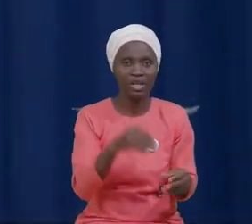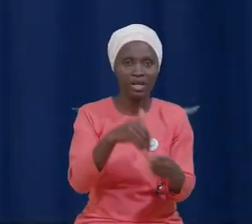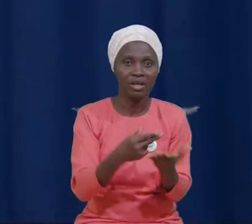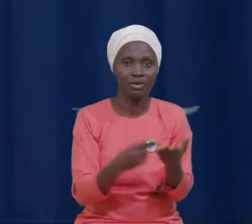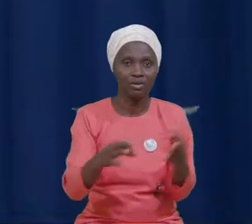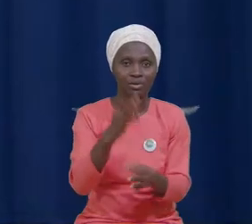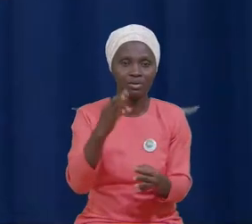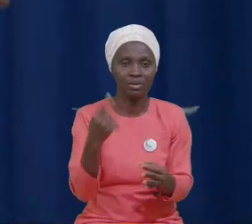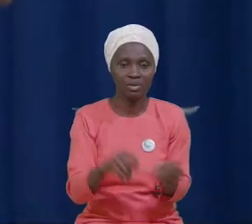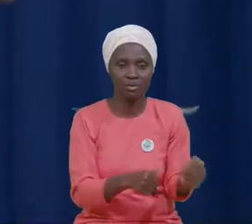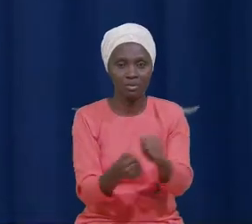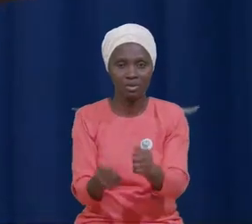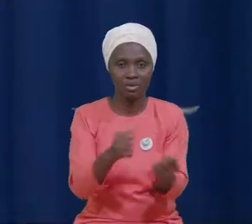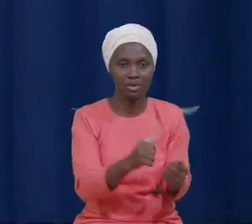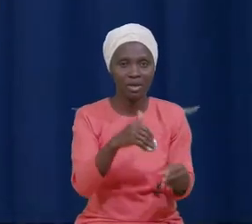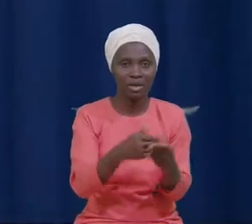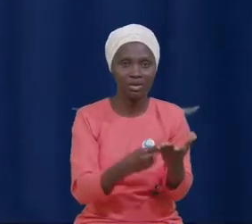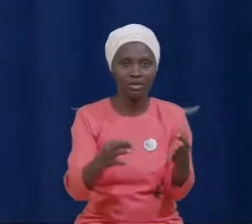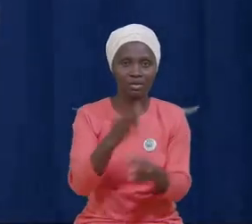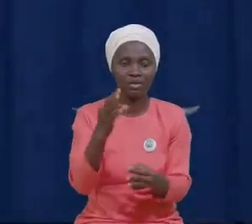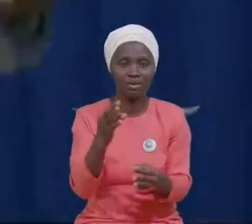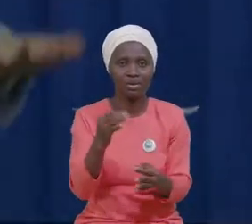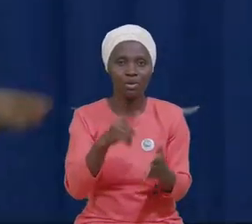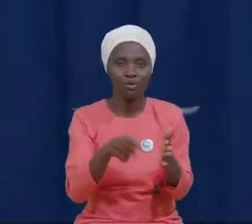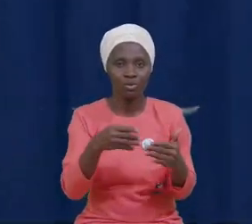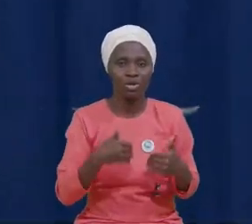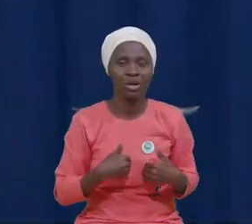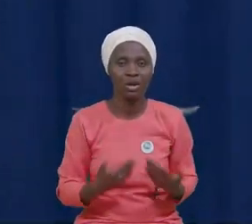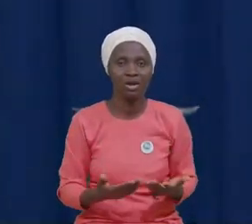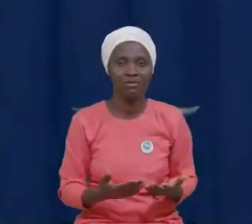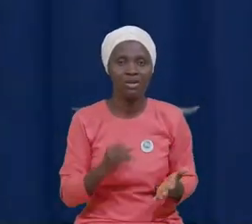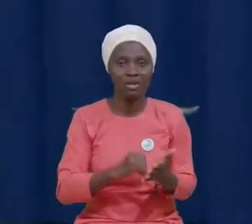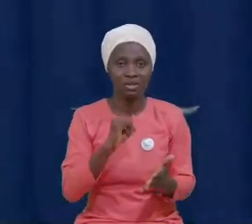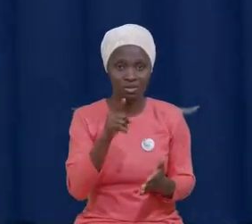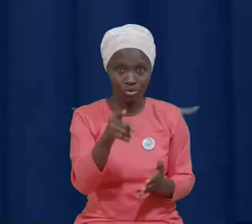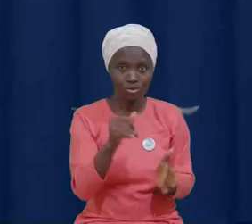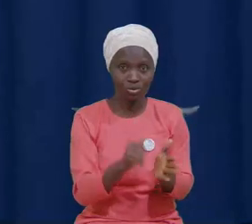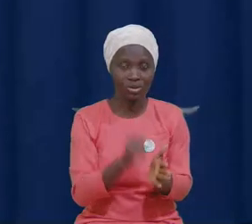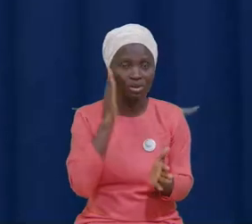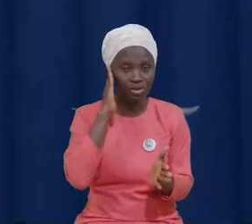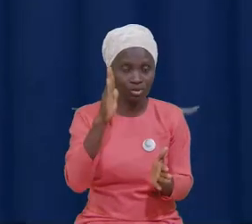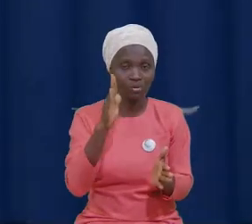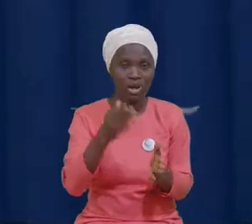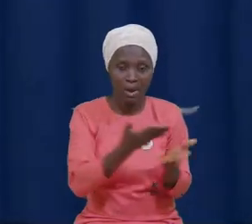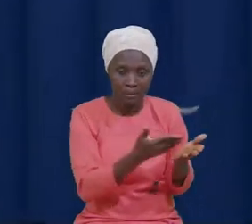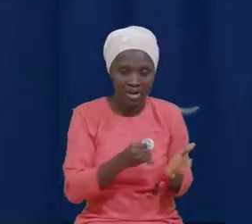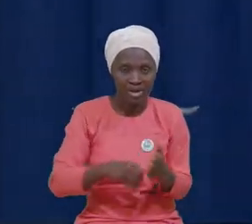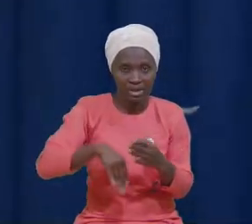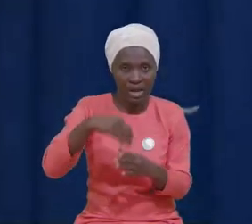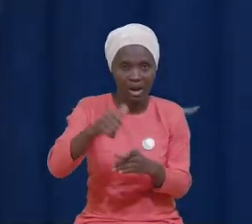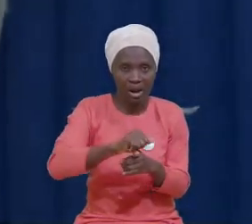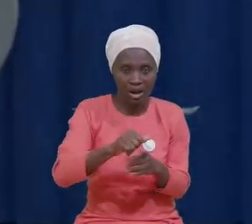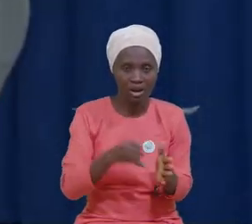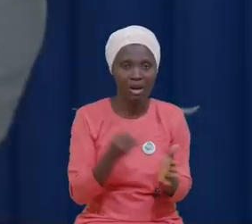le Saint-Esprit, le baptême dans le Saint-Esprit. Ce que vous avez, c'est vous qui devez le manifester,